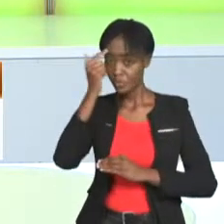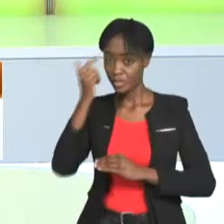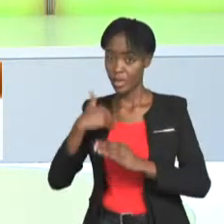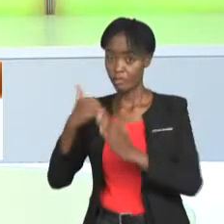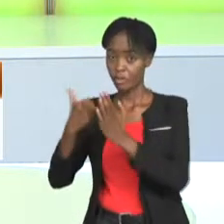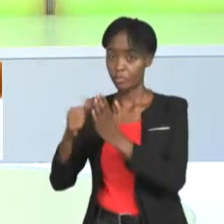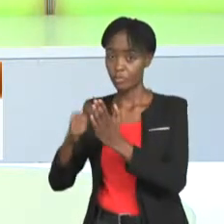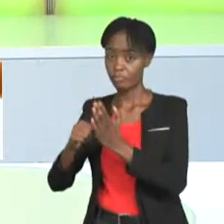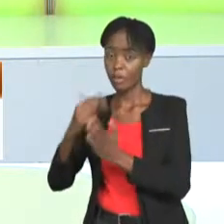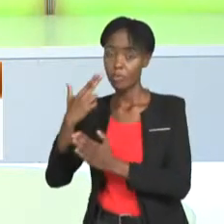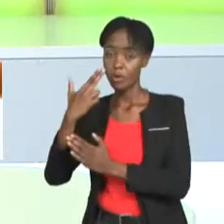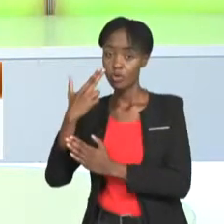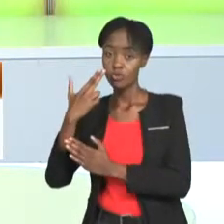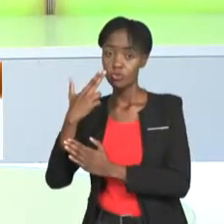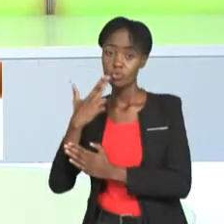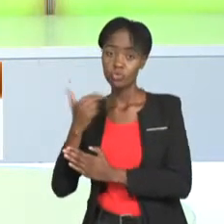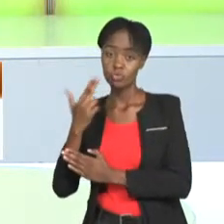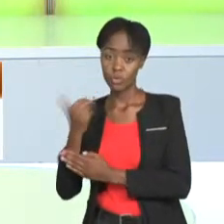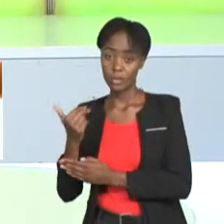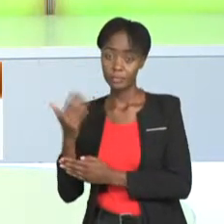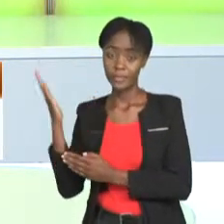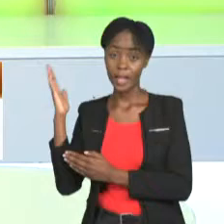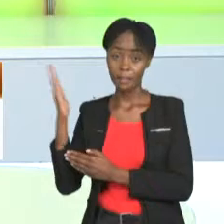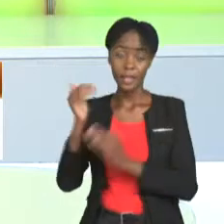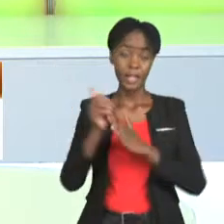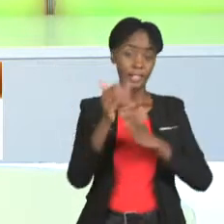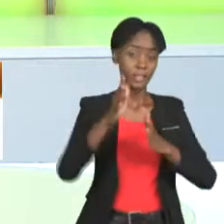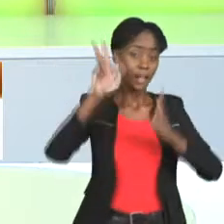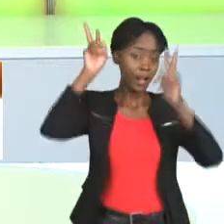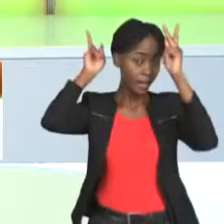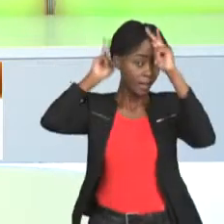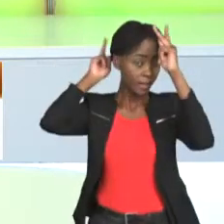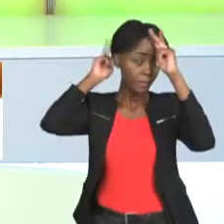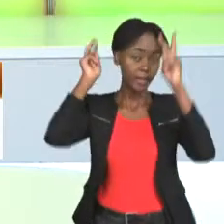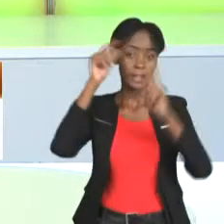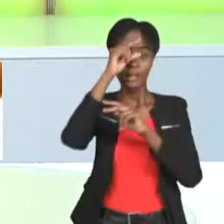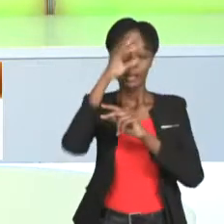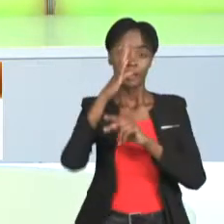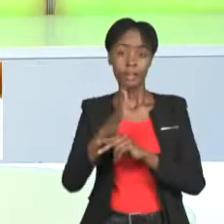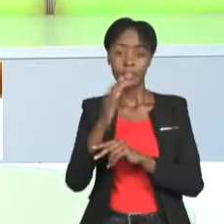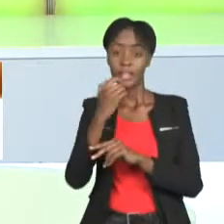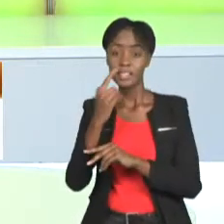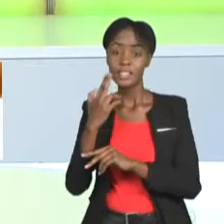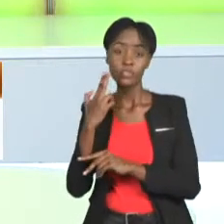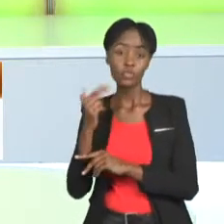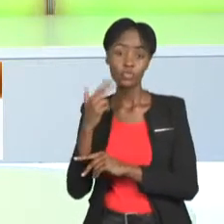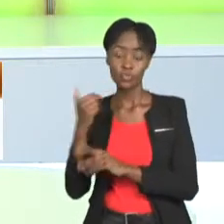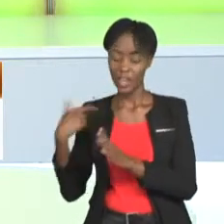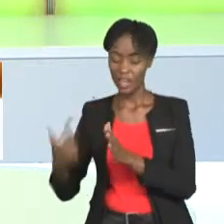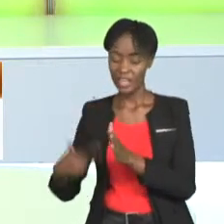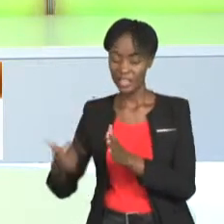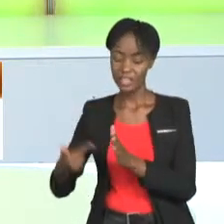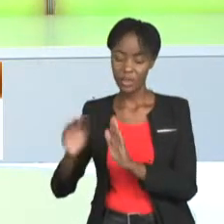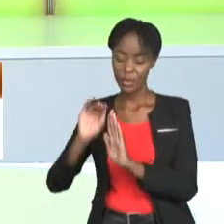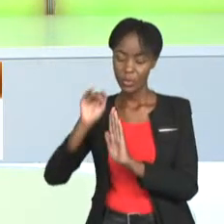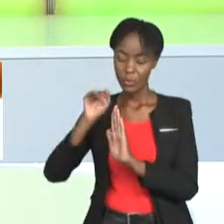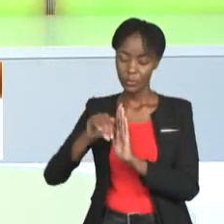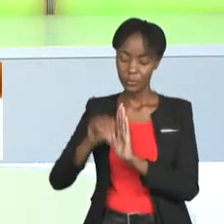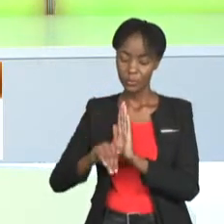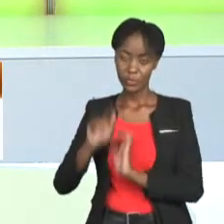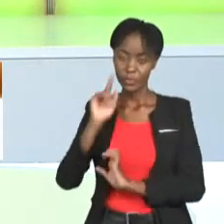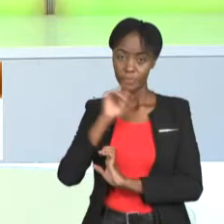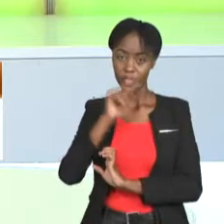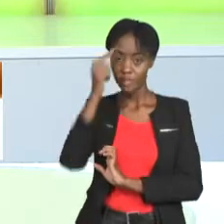Wakiongozwa na mwenyekiti wa magavana na gavana wa kaunti ya Kakamega Wycliffe Oparanya, wamedai sekta ya sukari nchini imedorora kwa kuwepo kwa